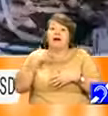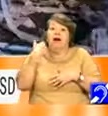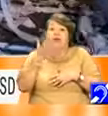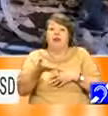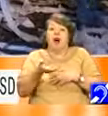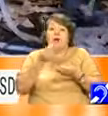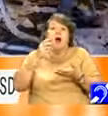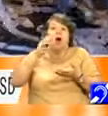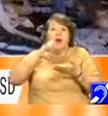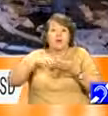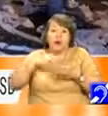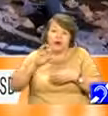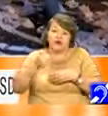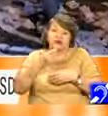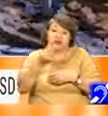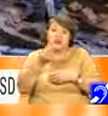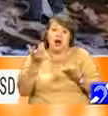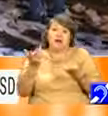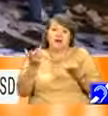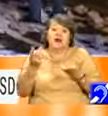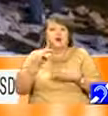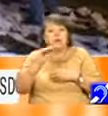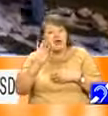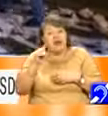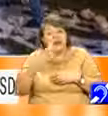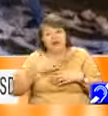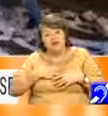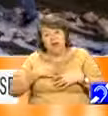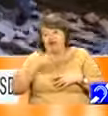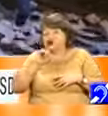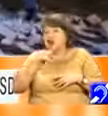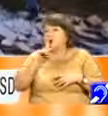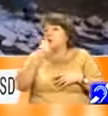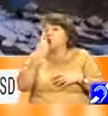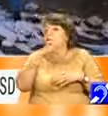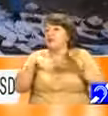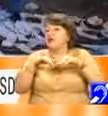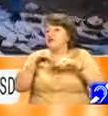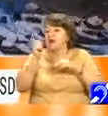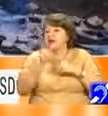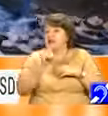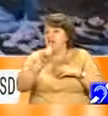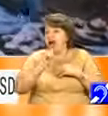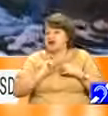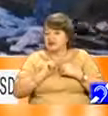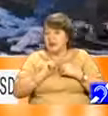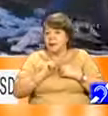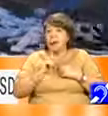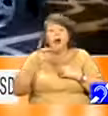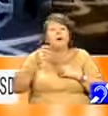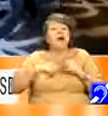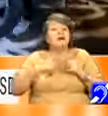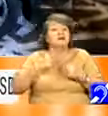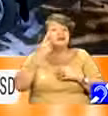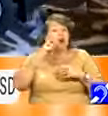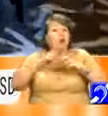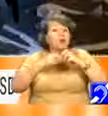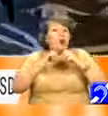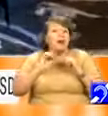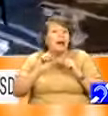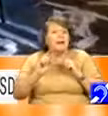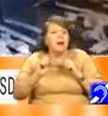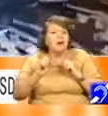cel puțin un astfel de minister. Totodată au o problemă internă care a fost reliefată încă